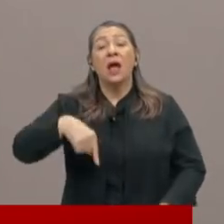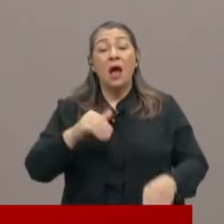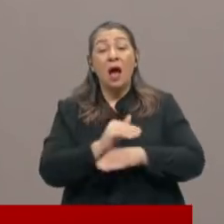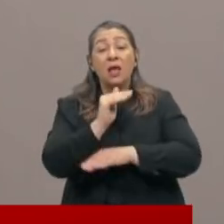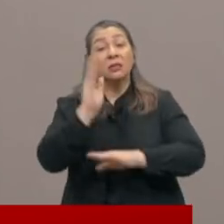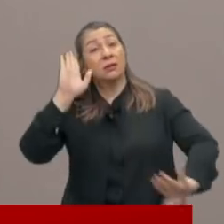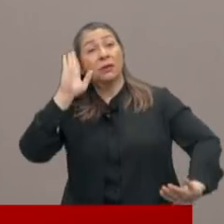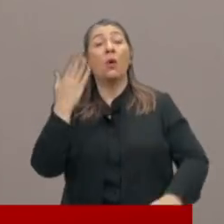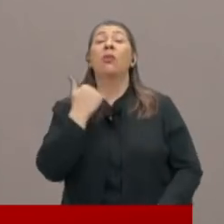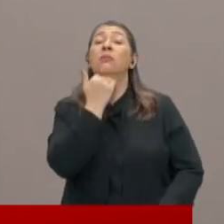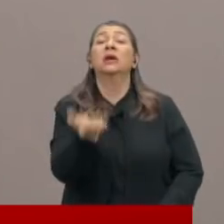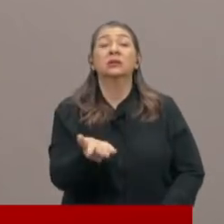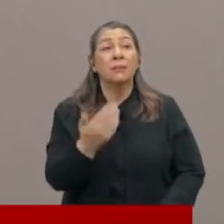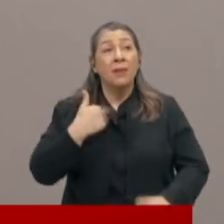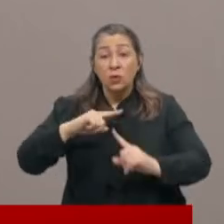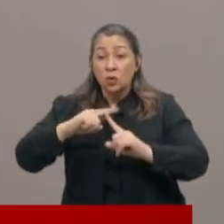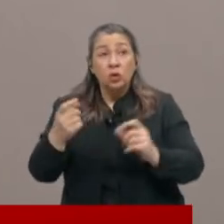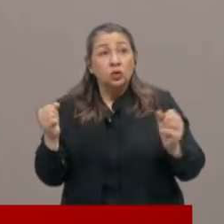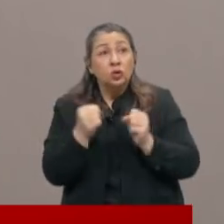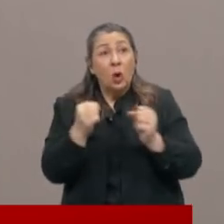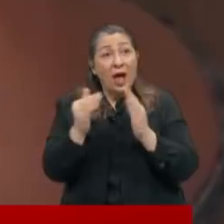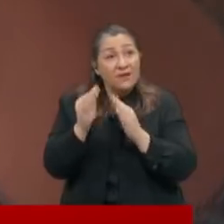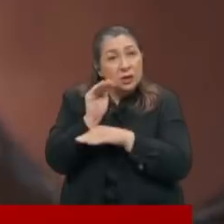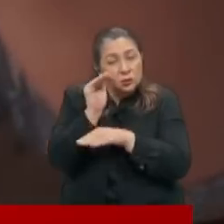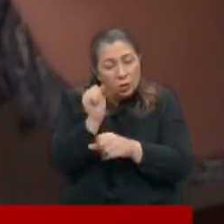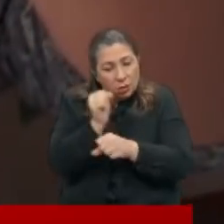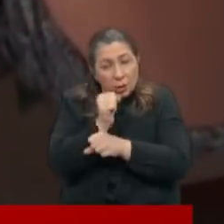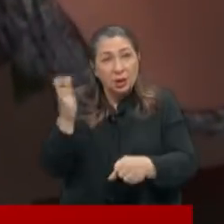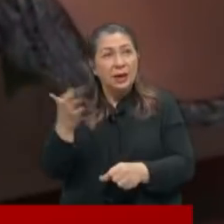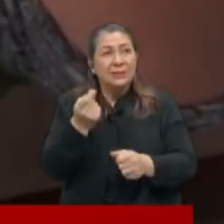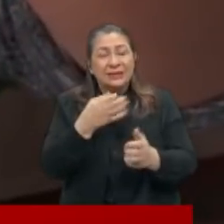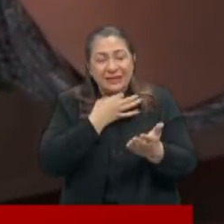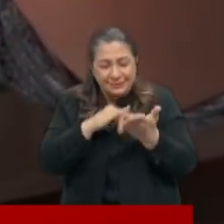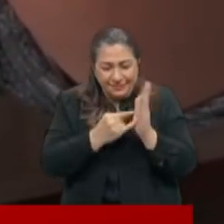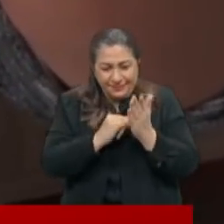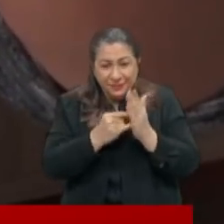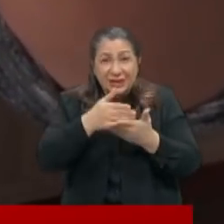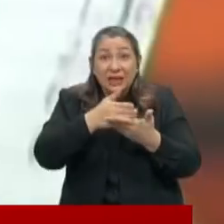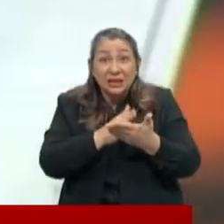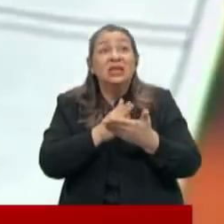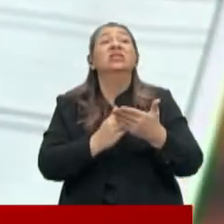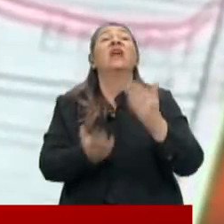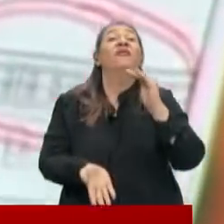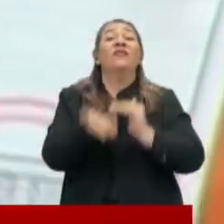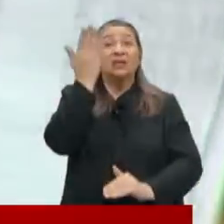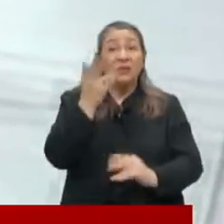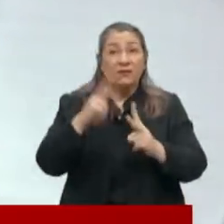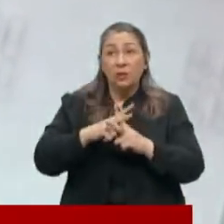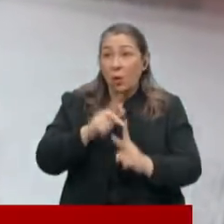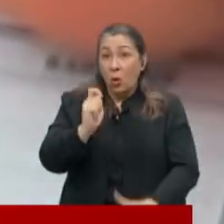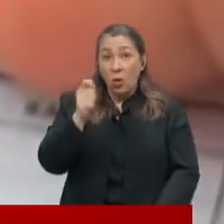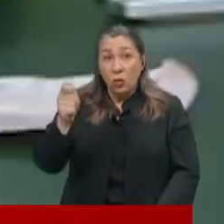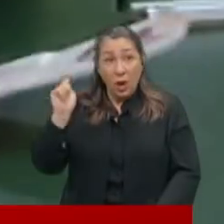hayat yaşayamazsın. Benim torunlarım soğuk evde yaşıyor. Kısıtlı gelirlerinin yarısı, hatta yarısından fazlası